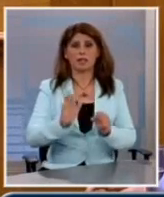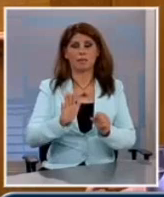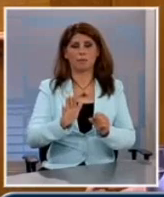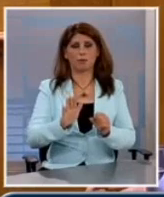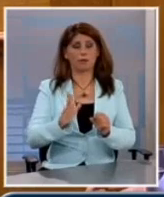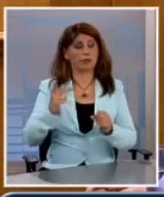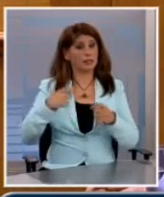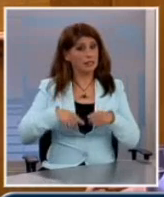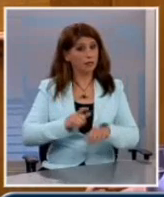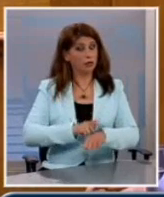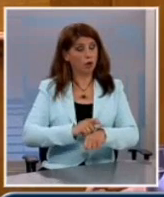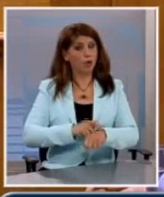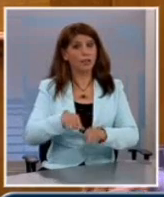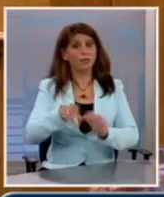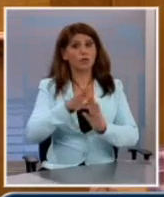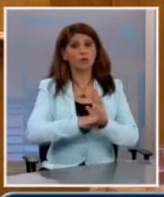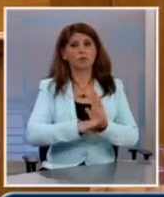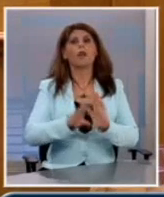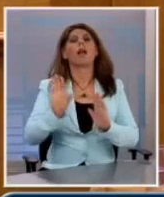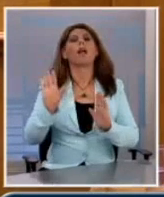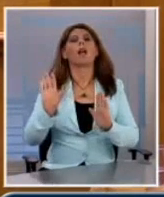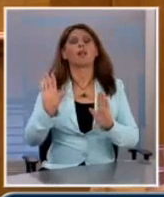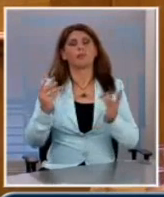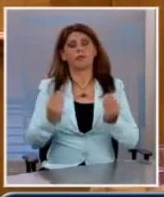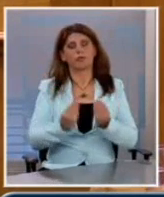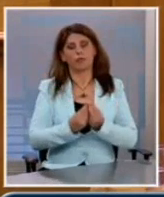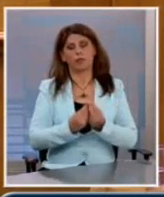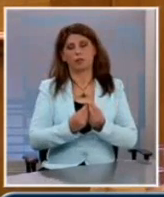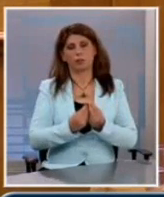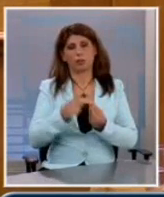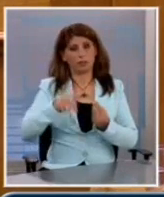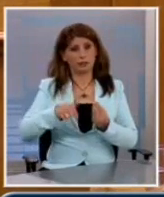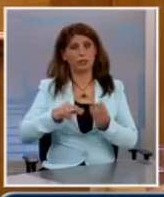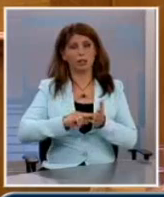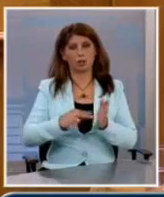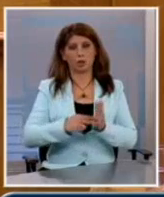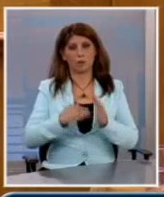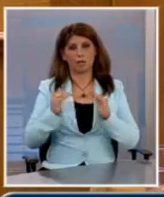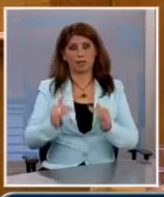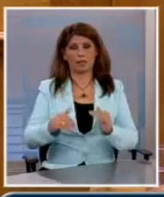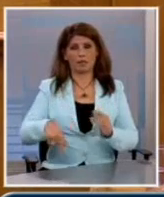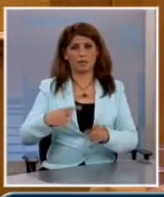την ίδια στιγμή είναι ένα σύστημα που δεν ανταποκρίνεται στη σημερινή οικονομική κατάσταση της χώρας.